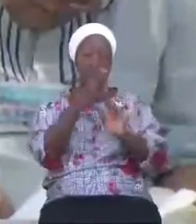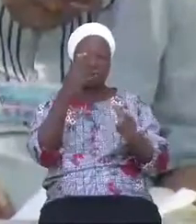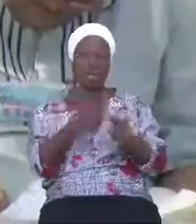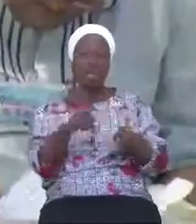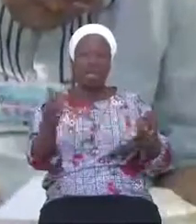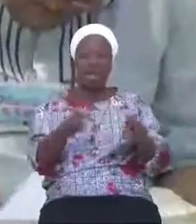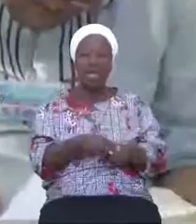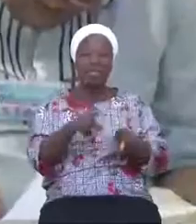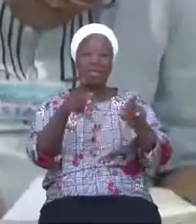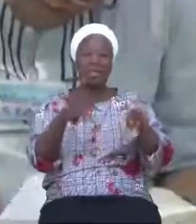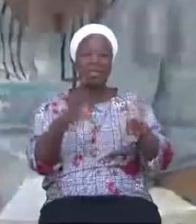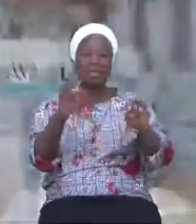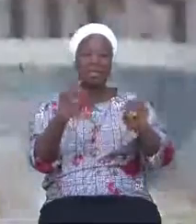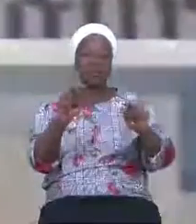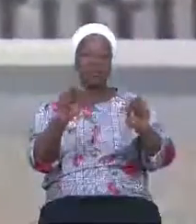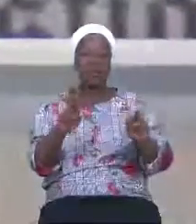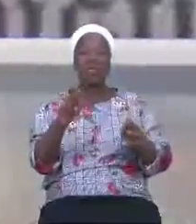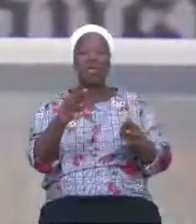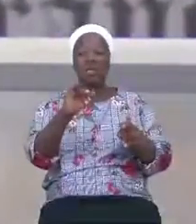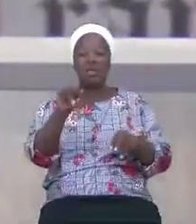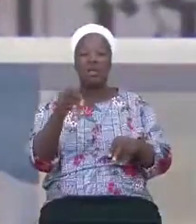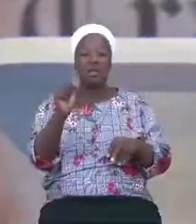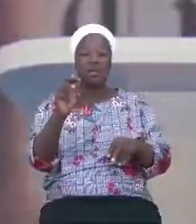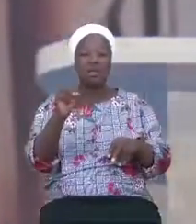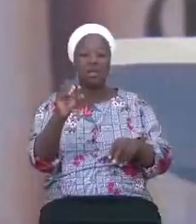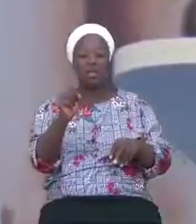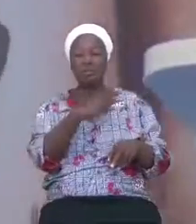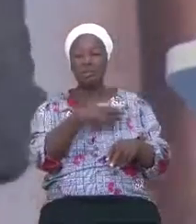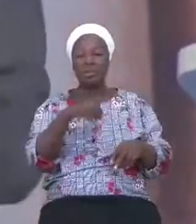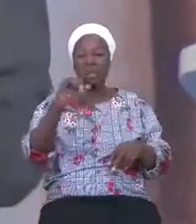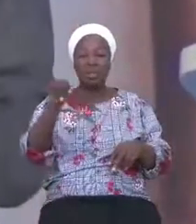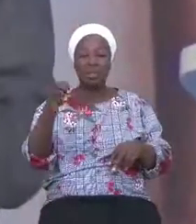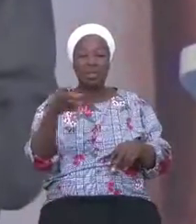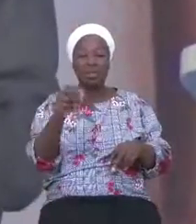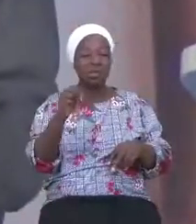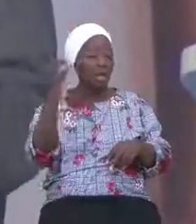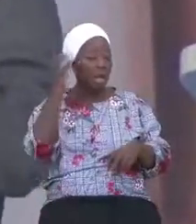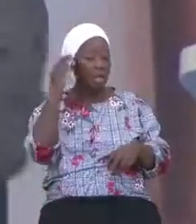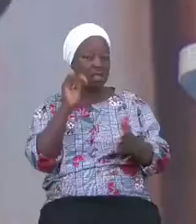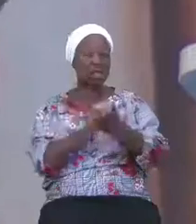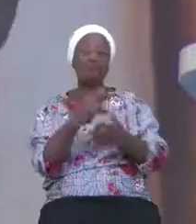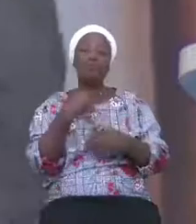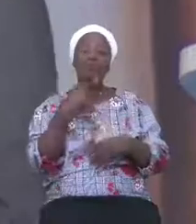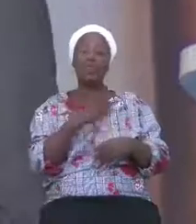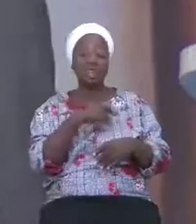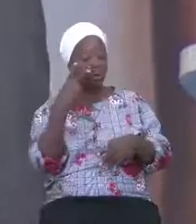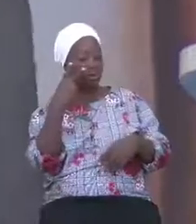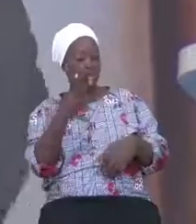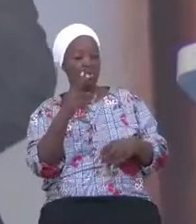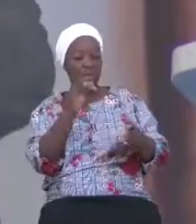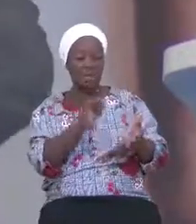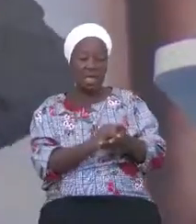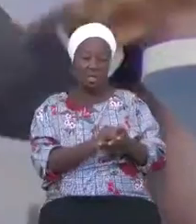Quand Pierre, Jacques et Jean ont entendu cette voix et ont vu